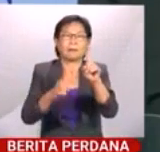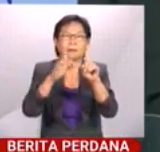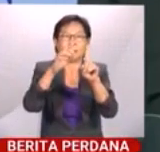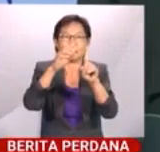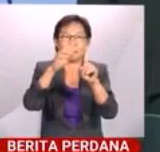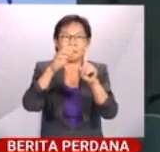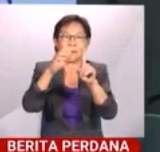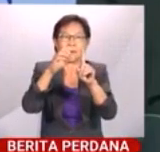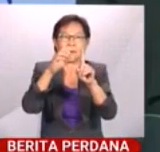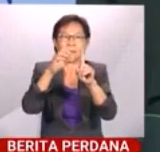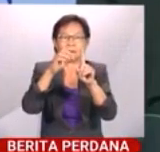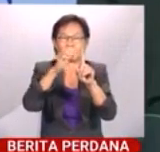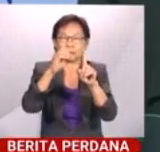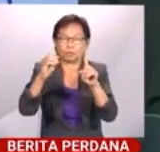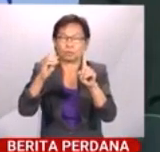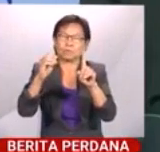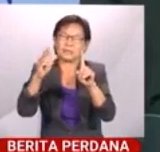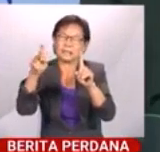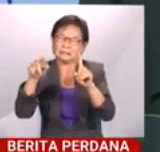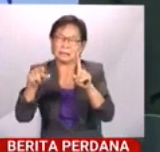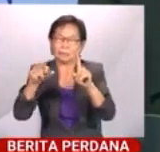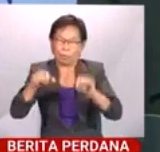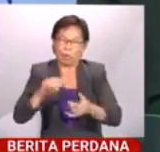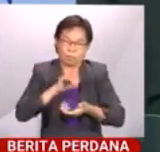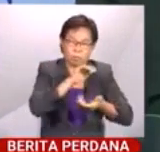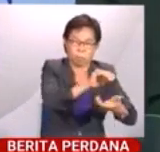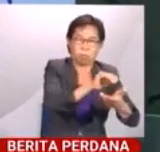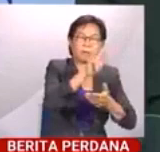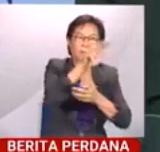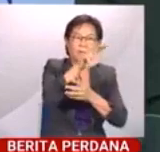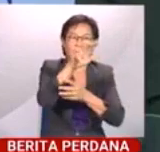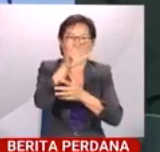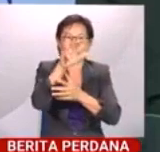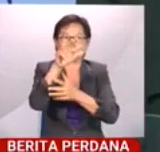187.1 kilogram ini boleh dibekalkan kepada